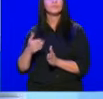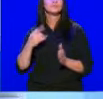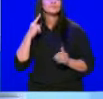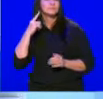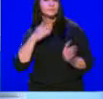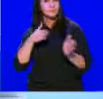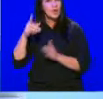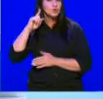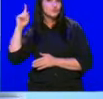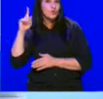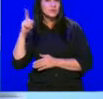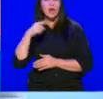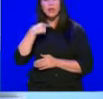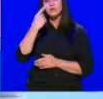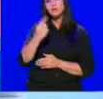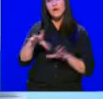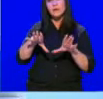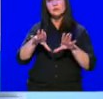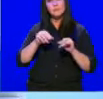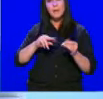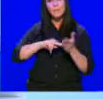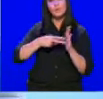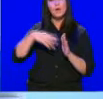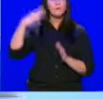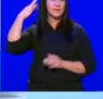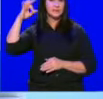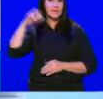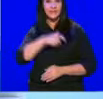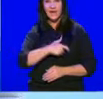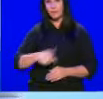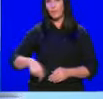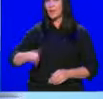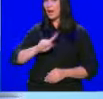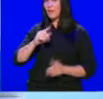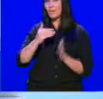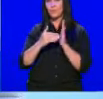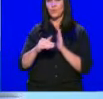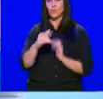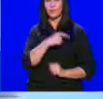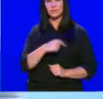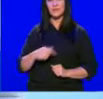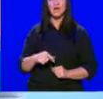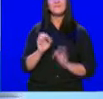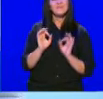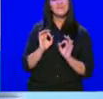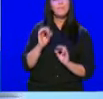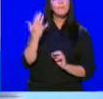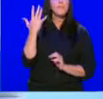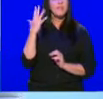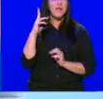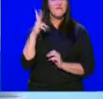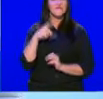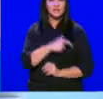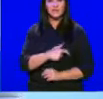с възприемане на модел на президентска република, не полупрезидентска типа на Петата Френска република.